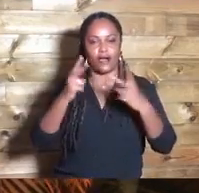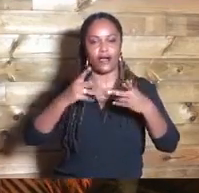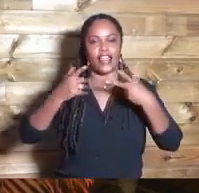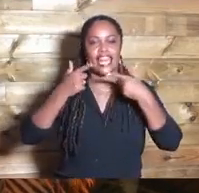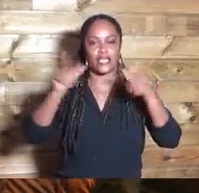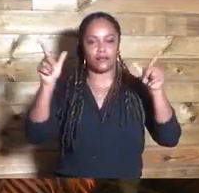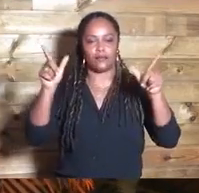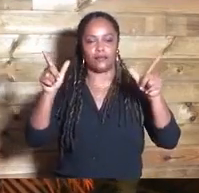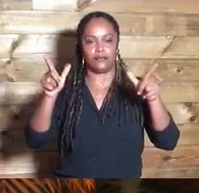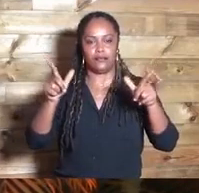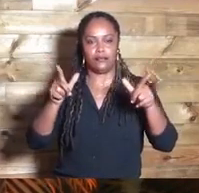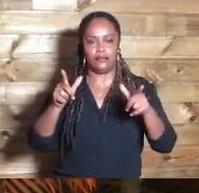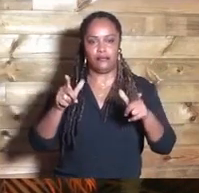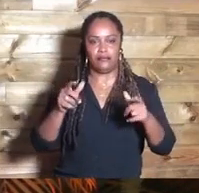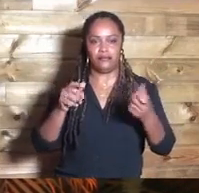Rouleau,